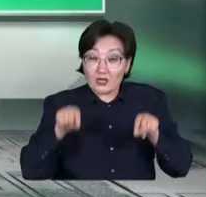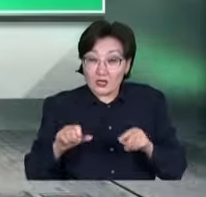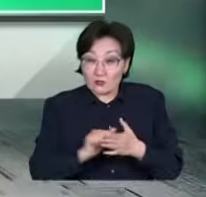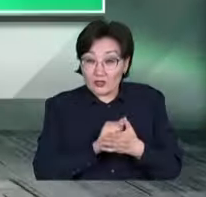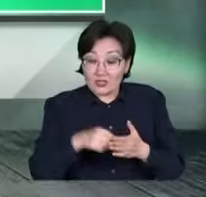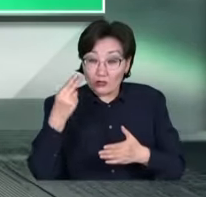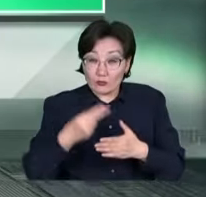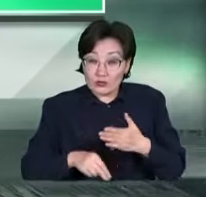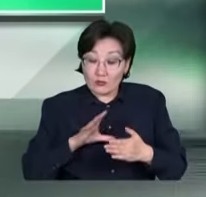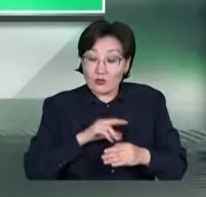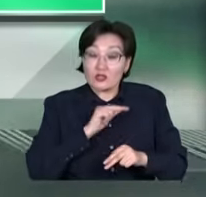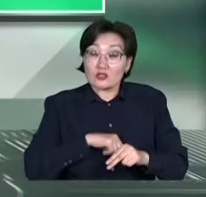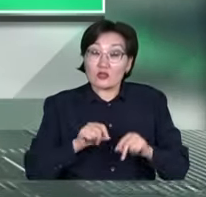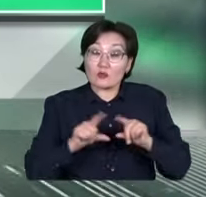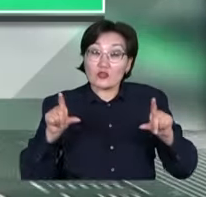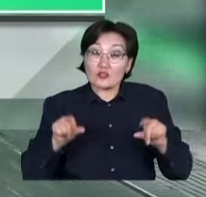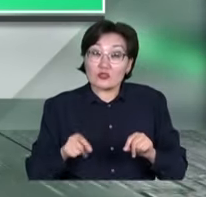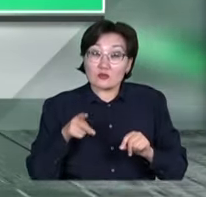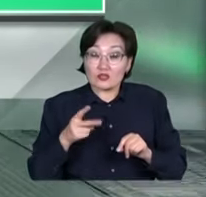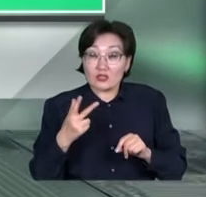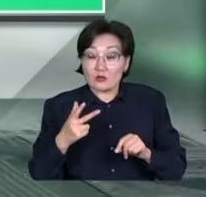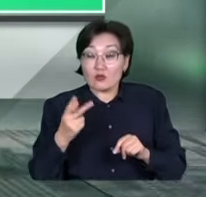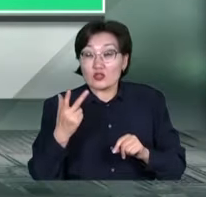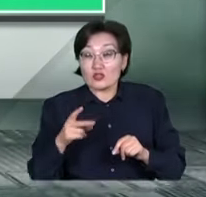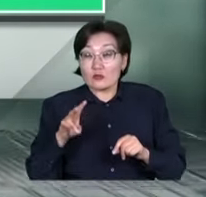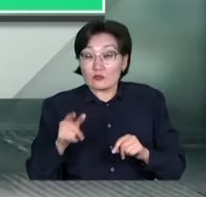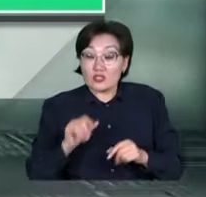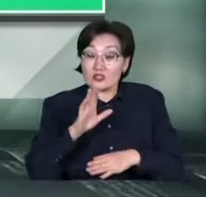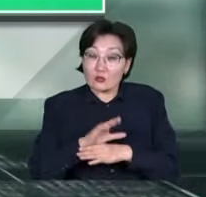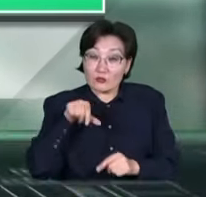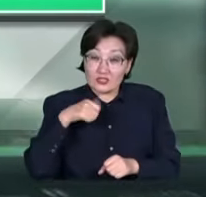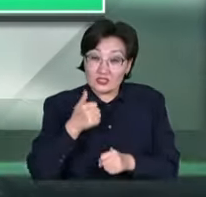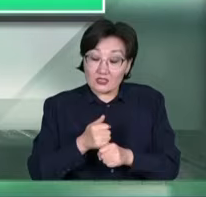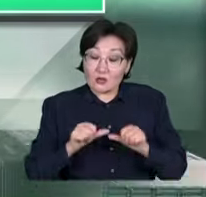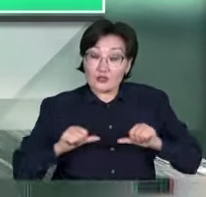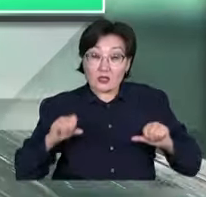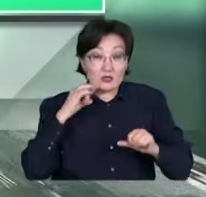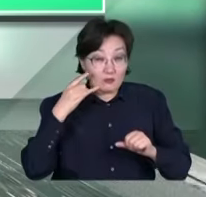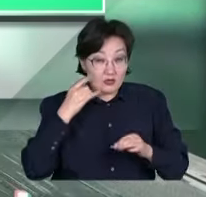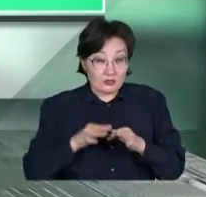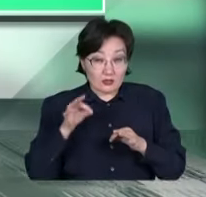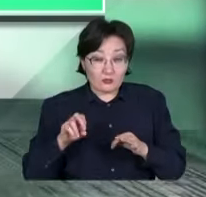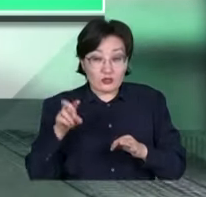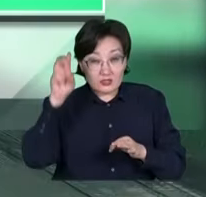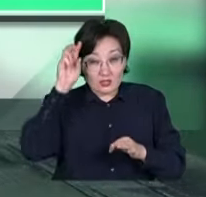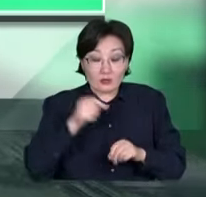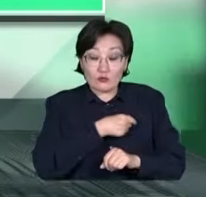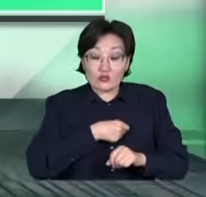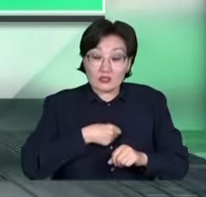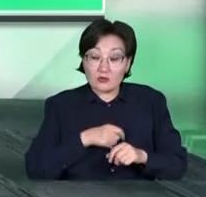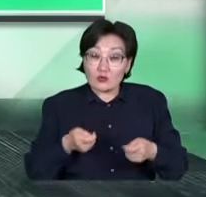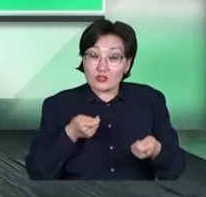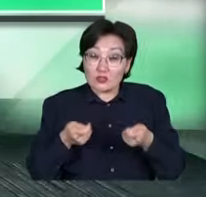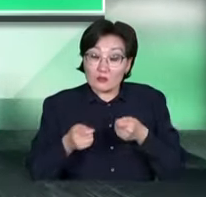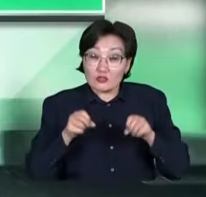Еңбек басқармасының 2023 жылдың 3 шілдесіндегі бұйрығы негізінде комиссия Павлодар облысы бойынша мемлекеттік инспектордың